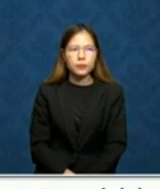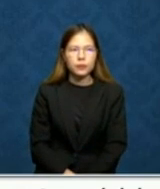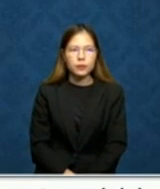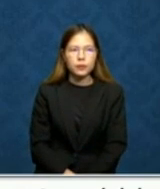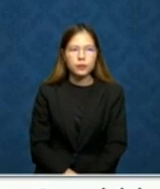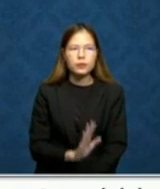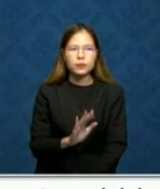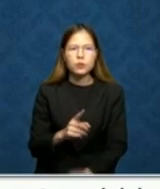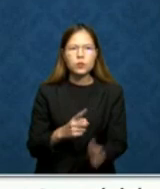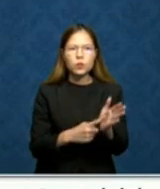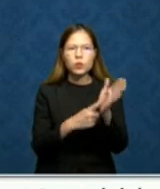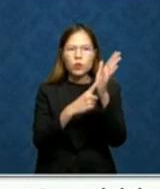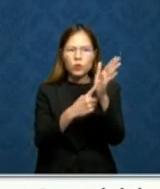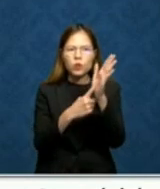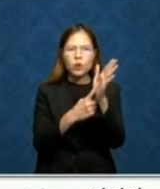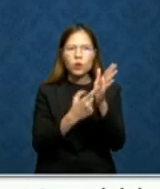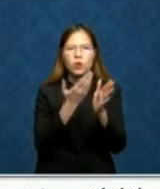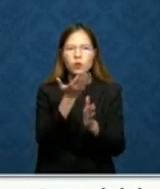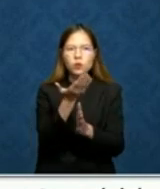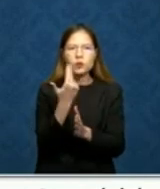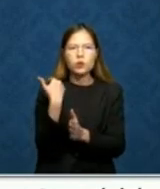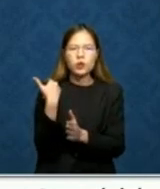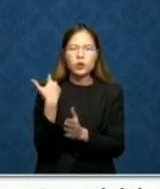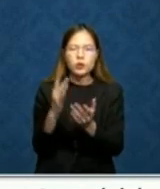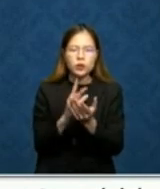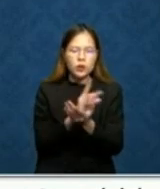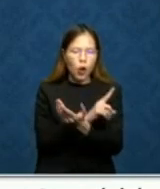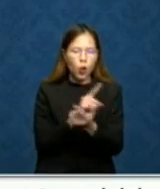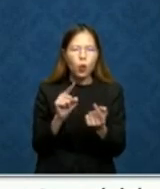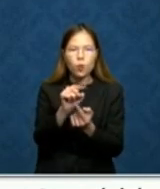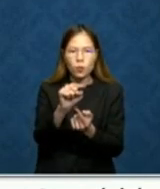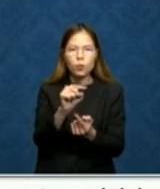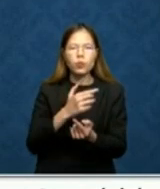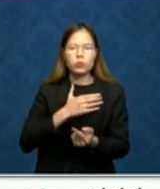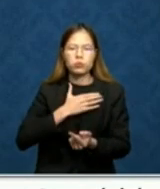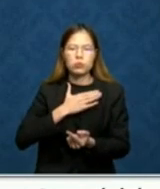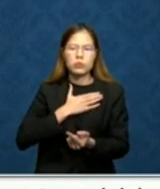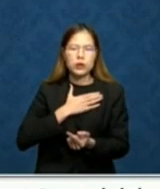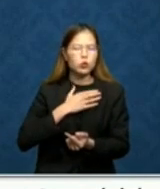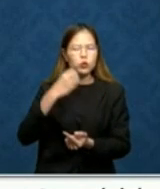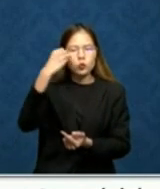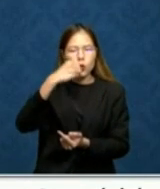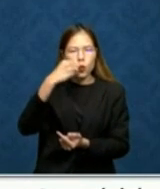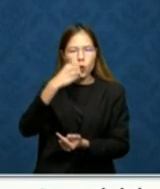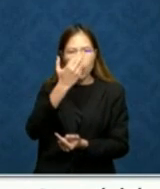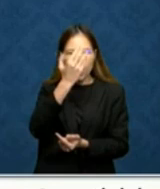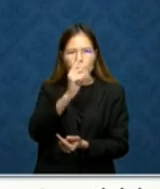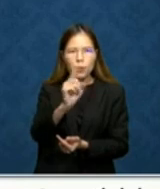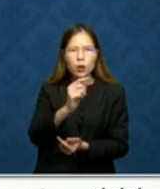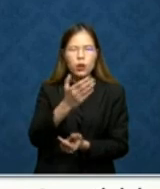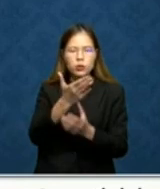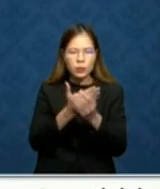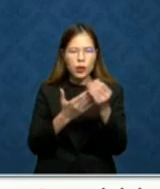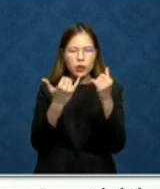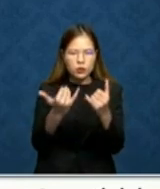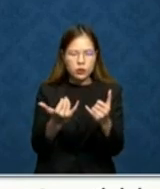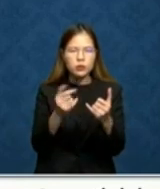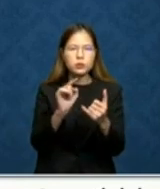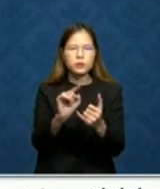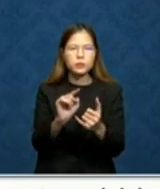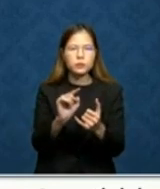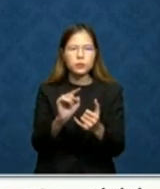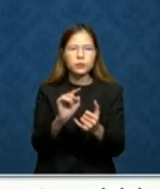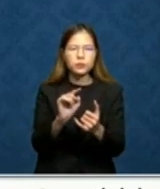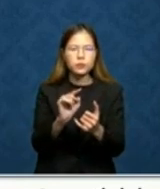นี่คือตัวอย่างที่เป็นเคสที่เกิดขึ้นในสังคมนะคะแล้วมันเกิดขึ้นกับตัวเราในทุกๆวันมันเกิดขึ้นในสภาแห่งนี้ในสภาแห่งนี้ก็เ